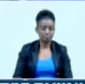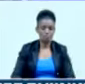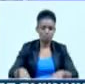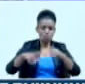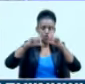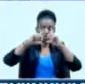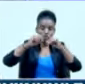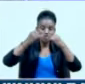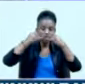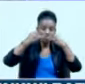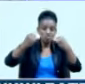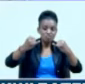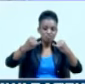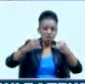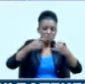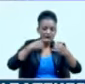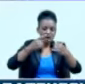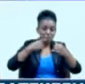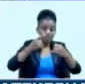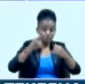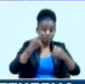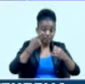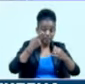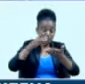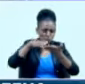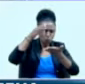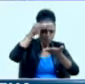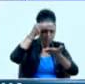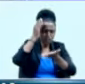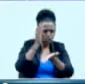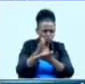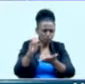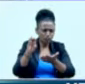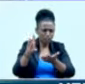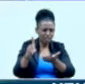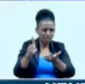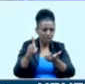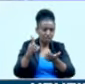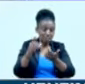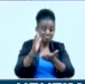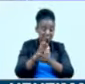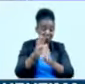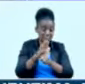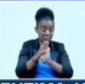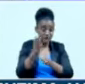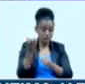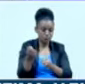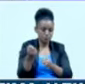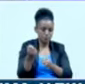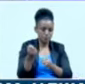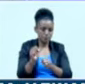Ubutumwa umuntu yatanga cyangwa se amasomo twigiye mu kurwanya icyorezo cya COVID ni menshi mu byukuri.